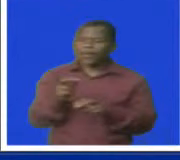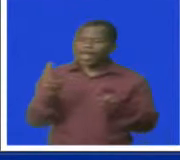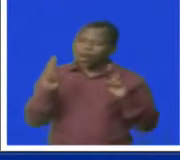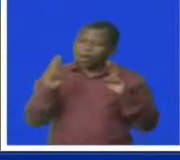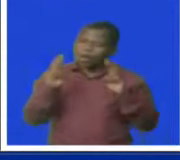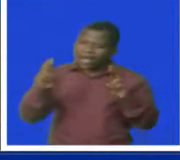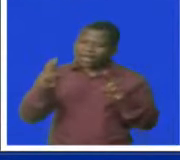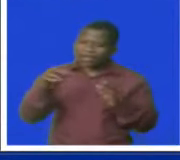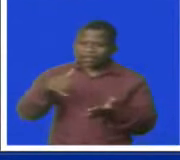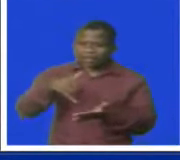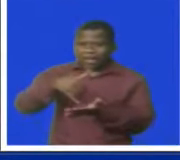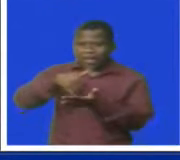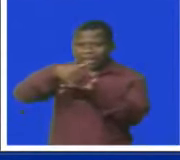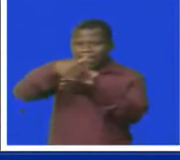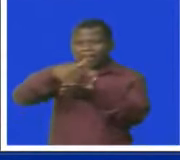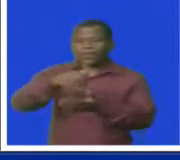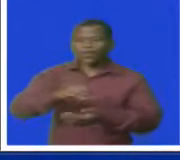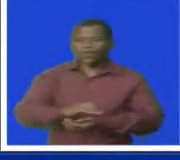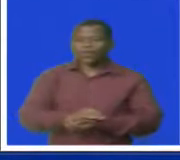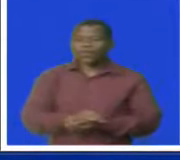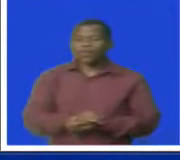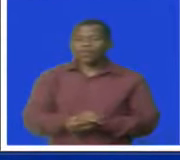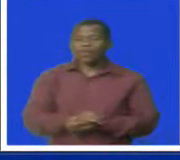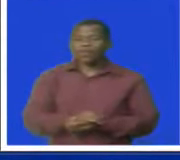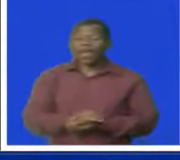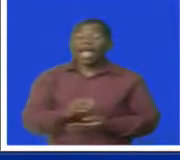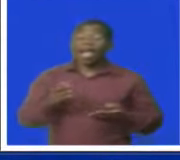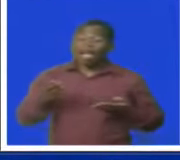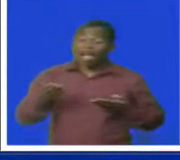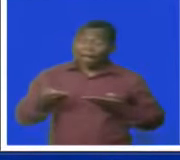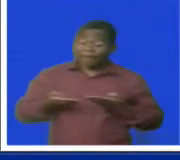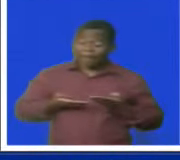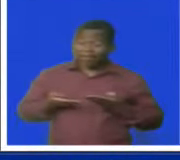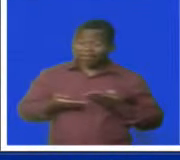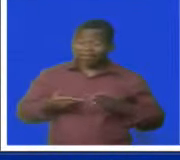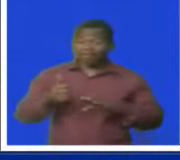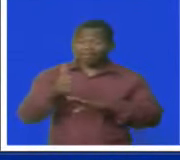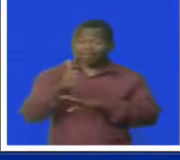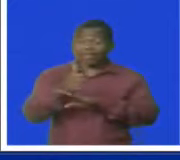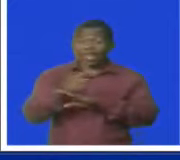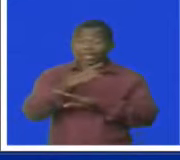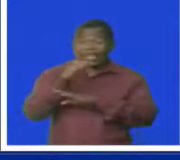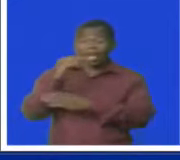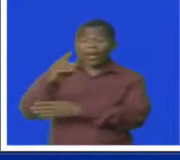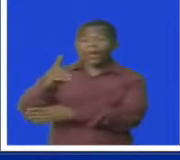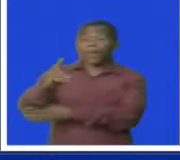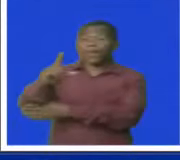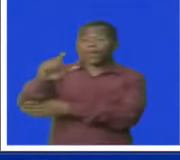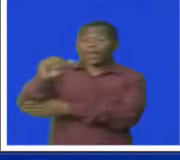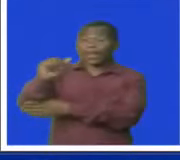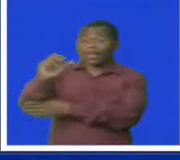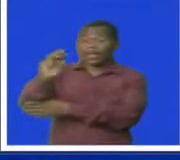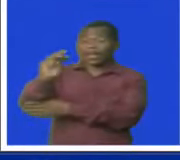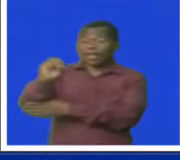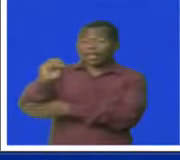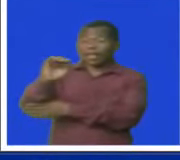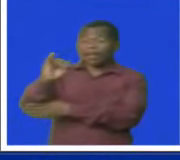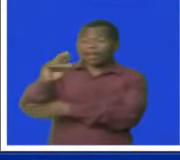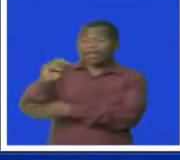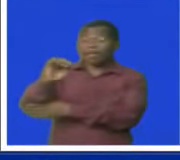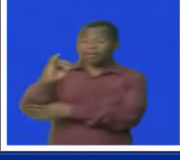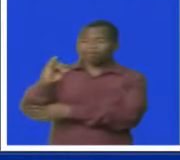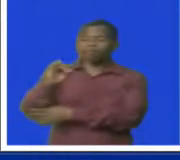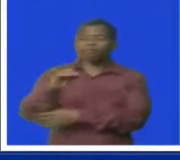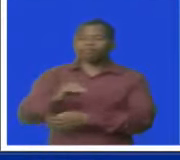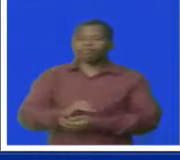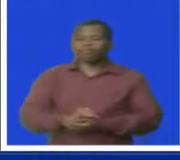kube ngubongane Dlamini longumphathi le nkampani lothi batayikhulisa le mali naseminyakeni lotako. Hence, we are announcing